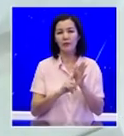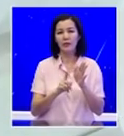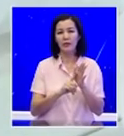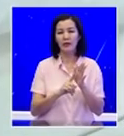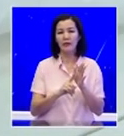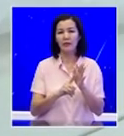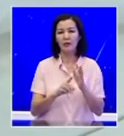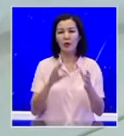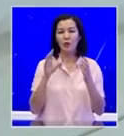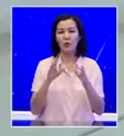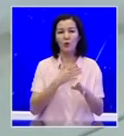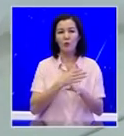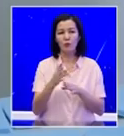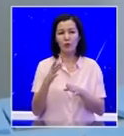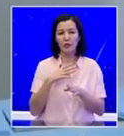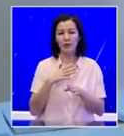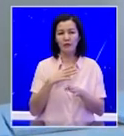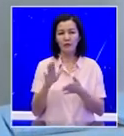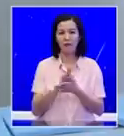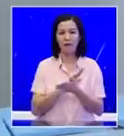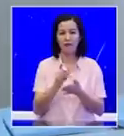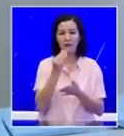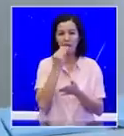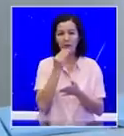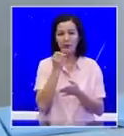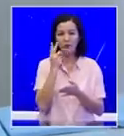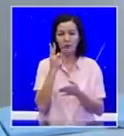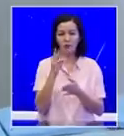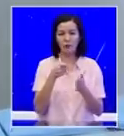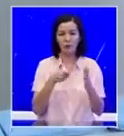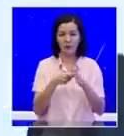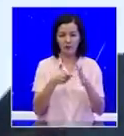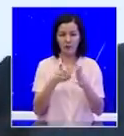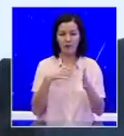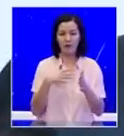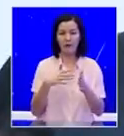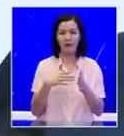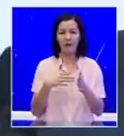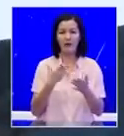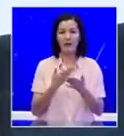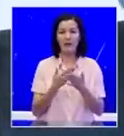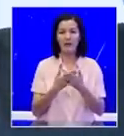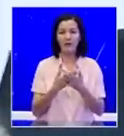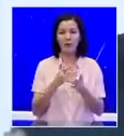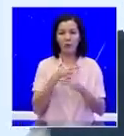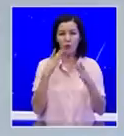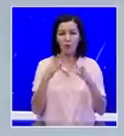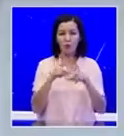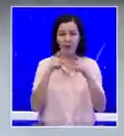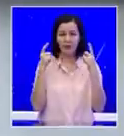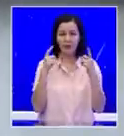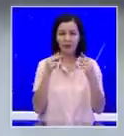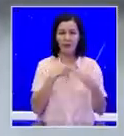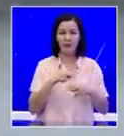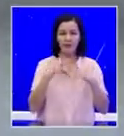тасымалдайтын көлік бөліпті. Сонымен қатар тегін түскі тамақ та беріледі. Және де белгілі мөлшерден жұмысты артық орындаған адамның